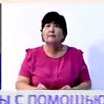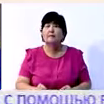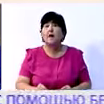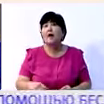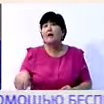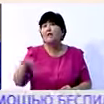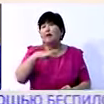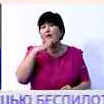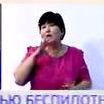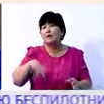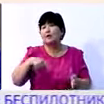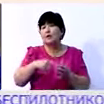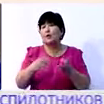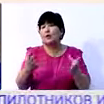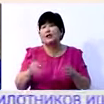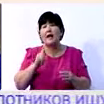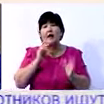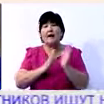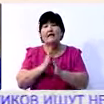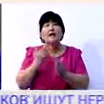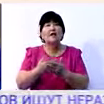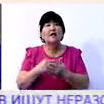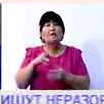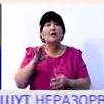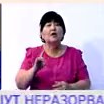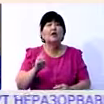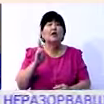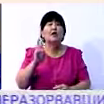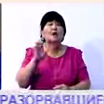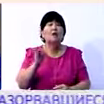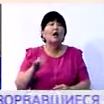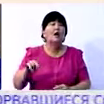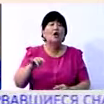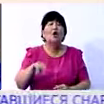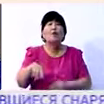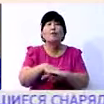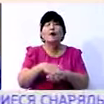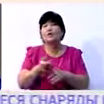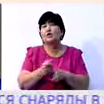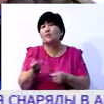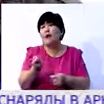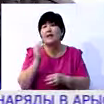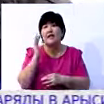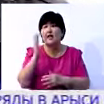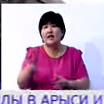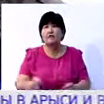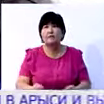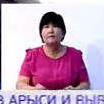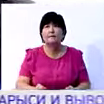Во многих местах в городе требуется озеленение. Например, в микрорайоне КБИ, в районе базара, очень мало деревьев.